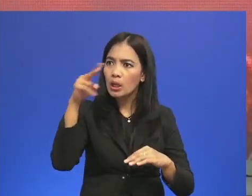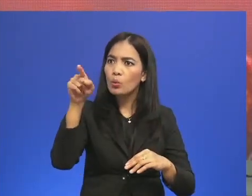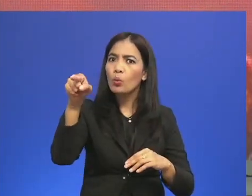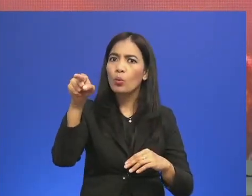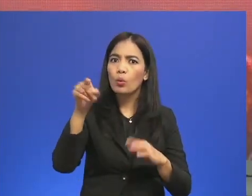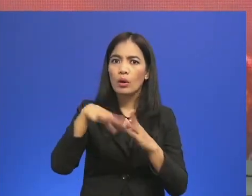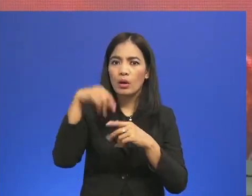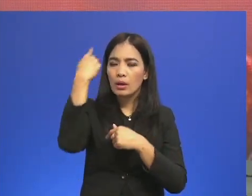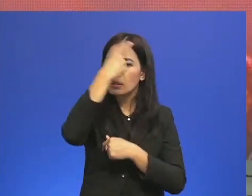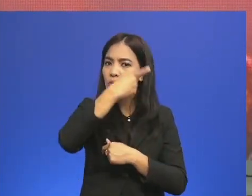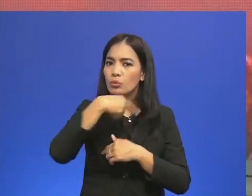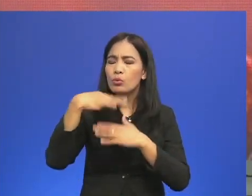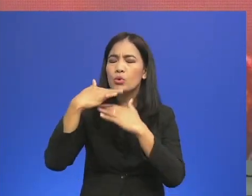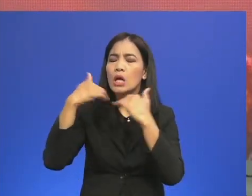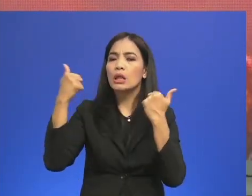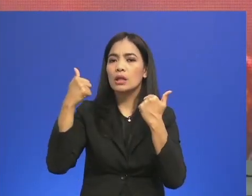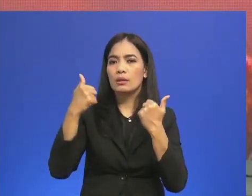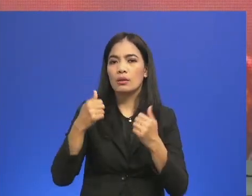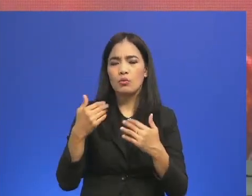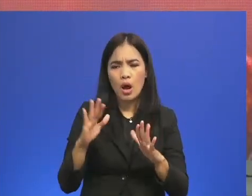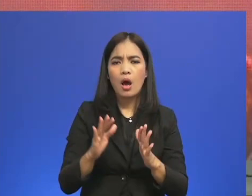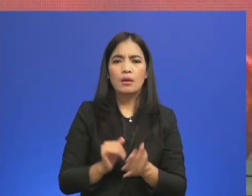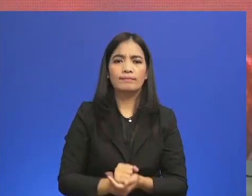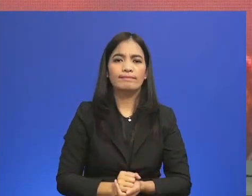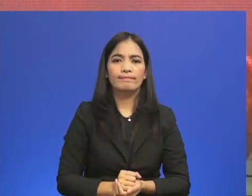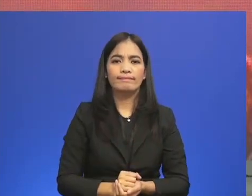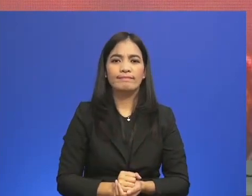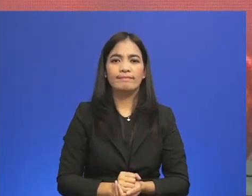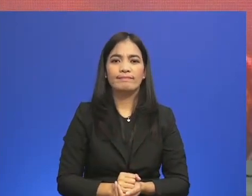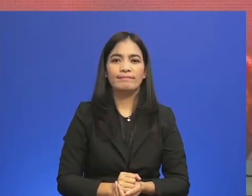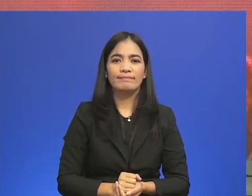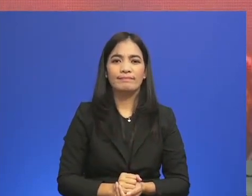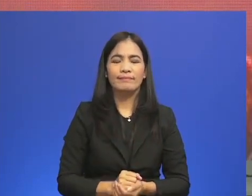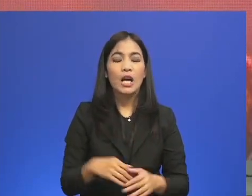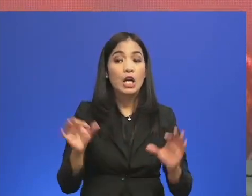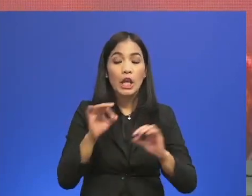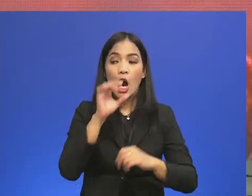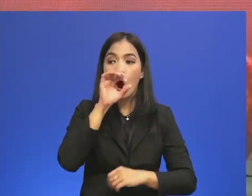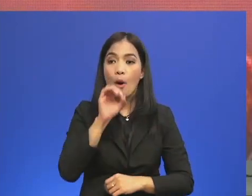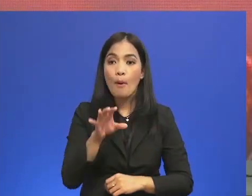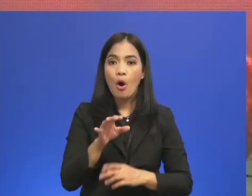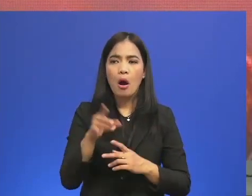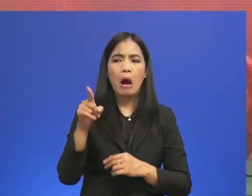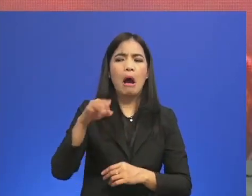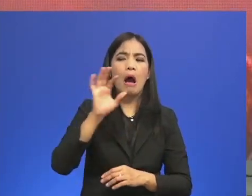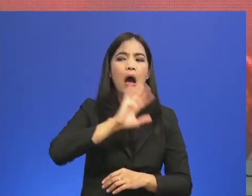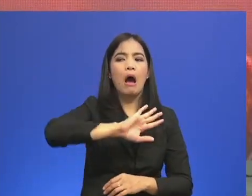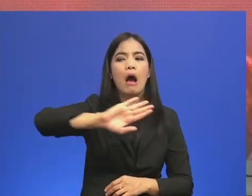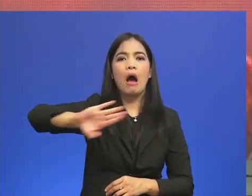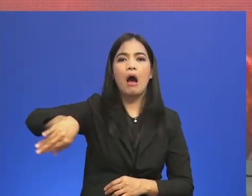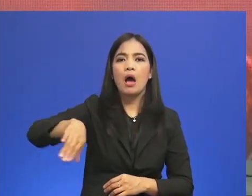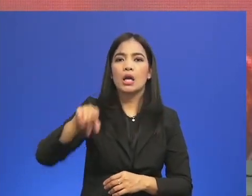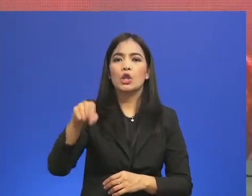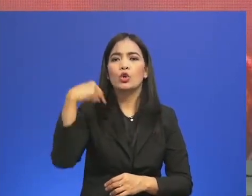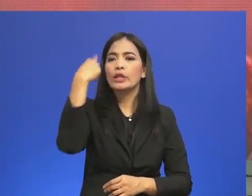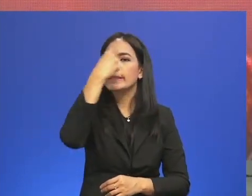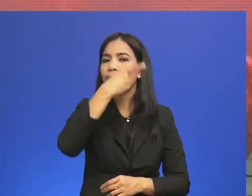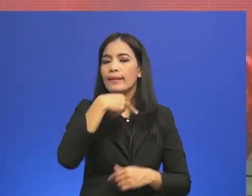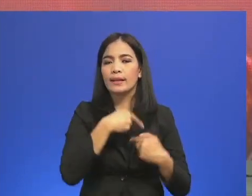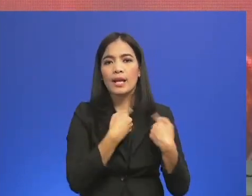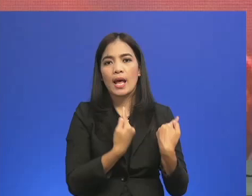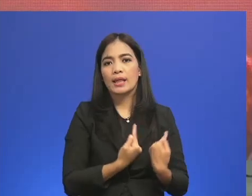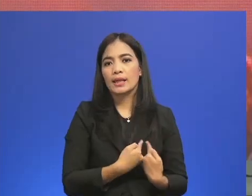sekali. Udah. Jangan bicara, oh itu tidak ada artinya, yang penting cantik di